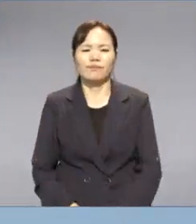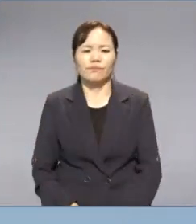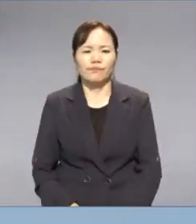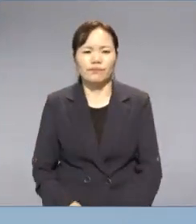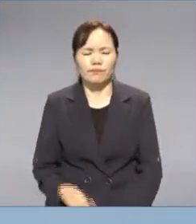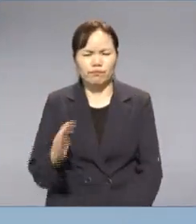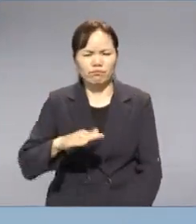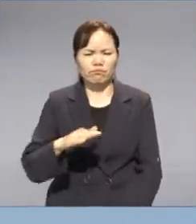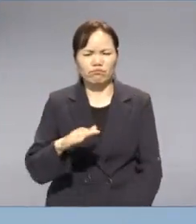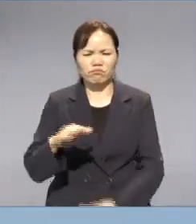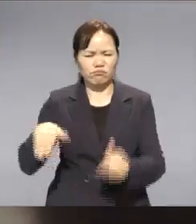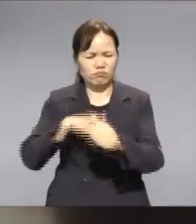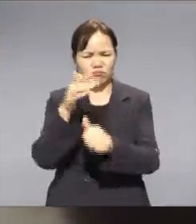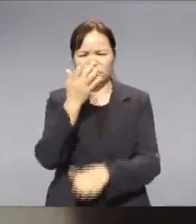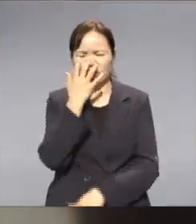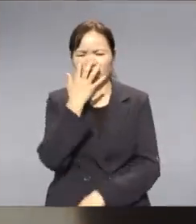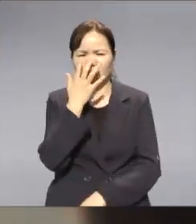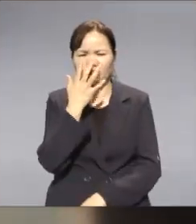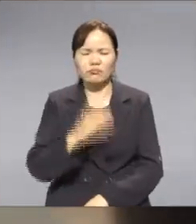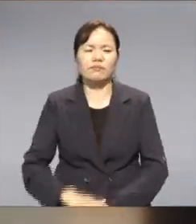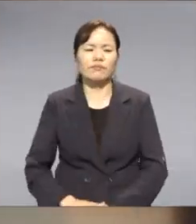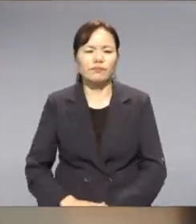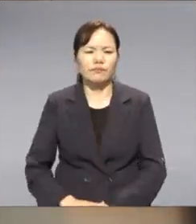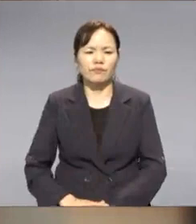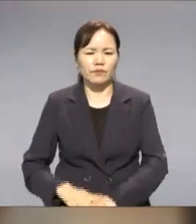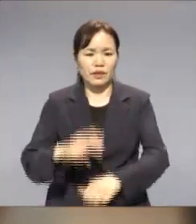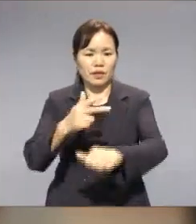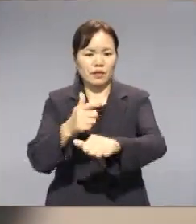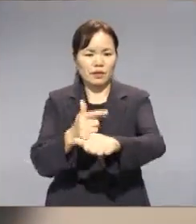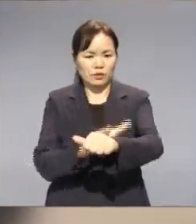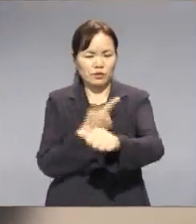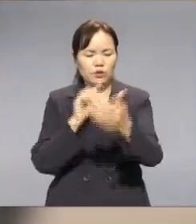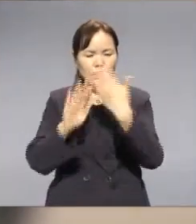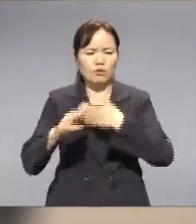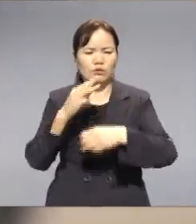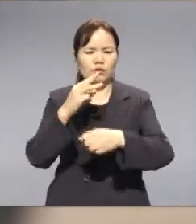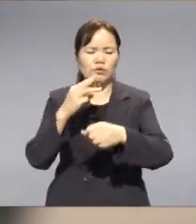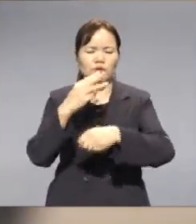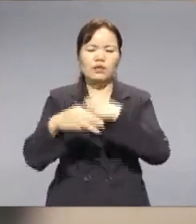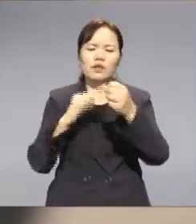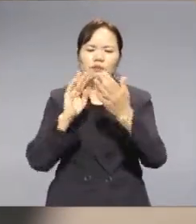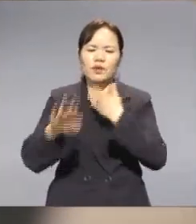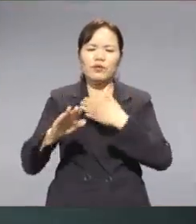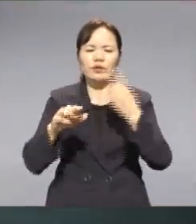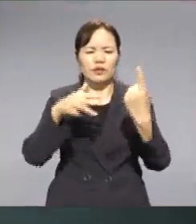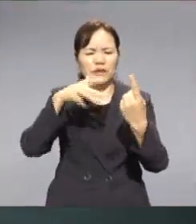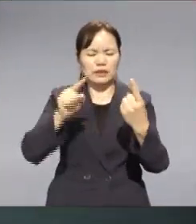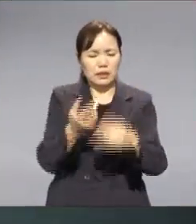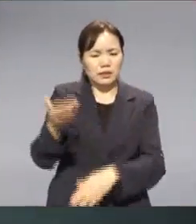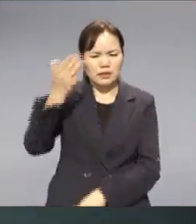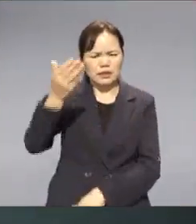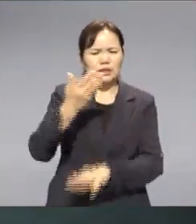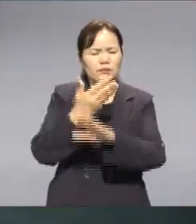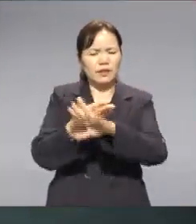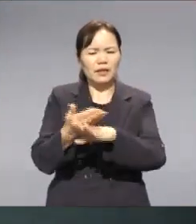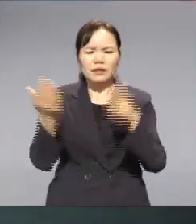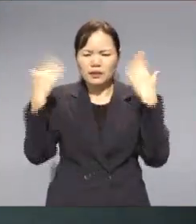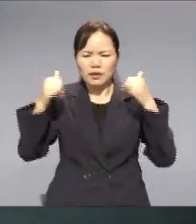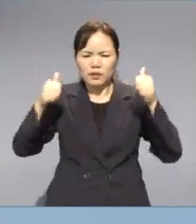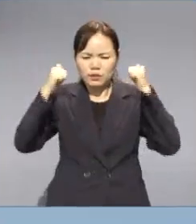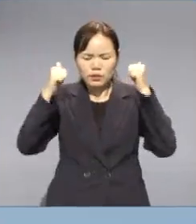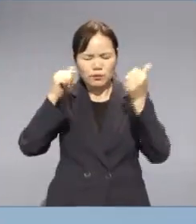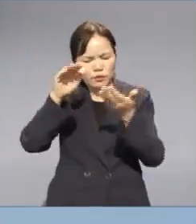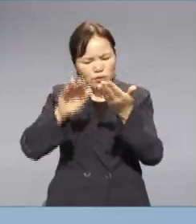당사자들은 시큰둥한 반응입니다. 준장 자리를 놓고 3년 뒤 1차 진급한 타 출신 후배 수십 명과 경쟁해야